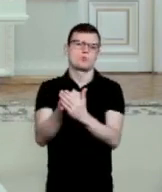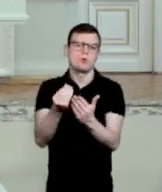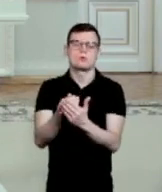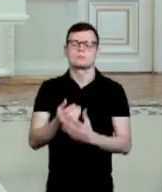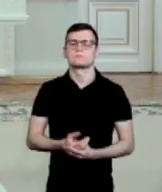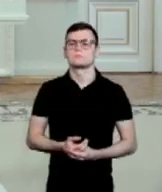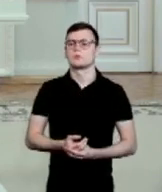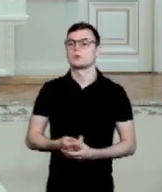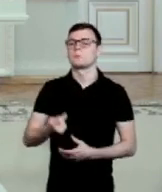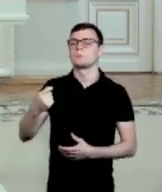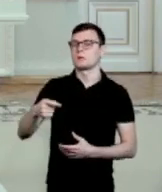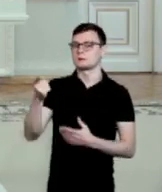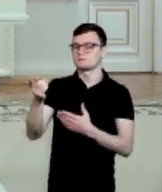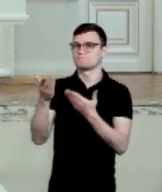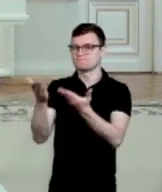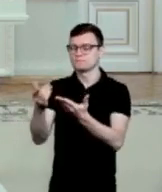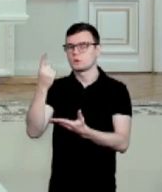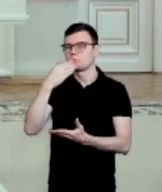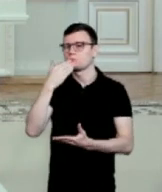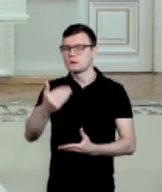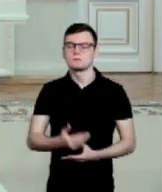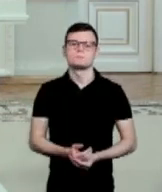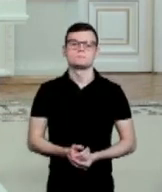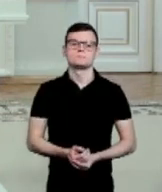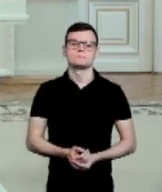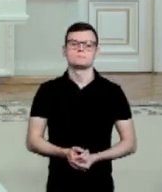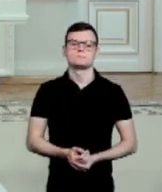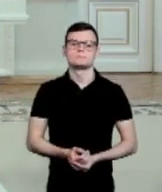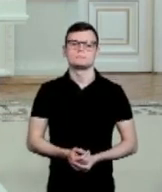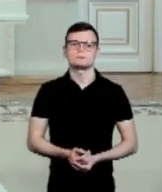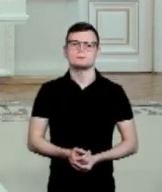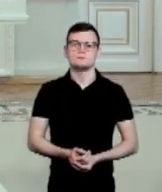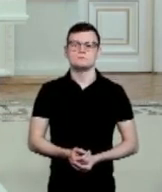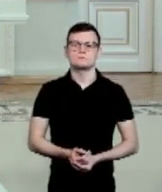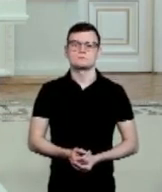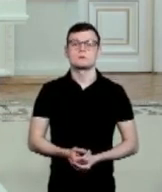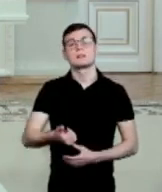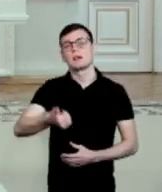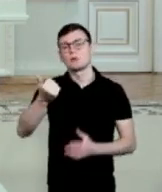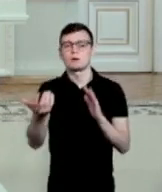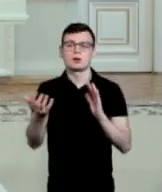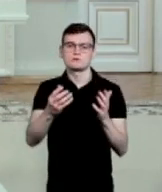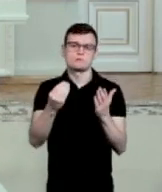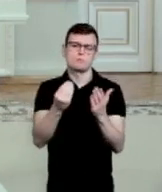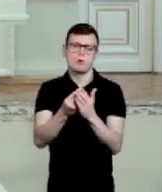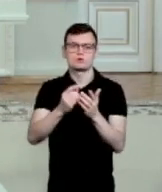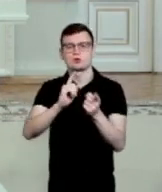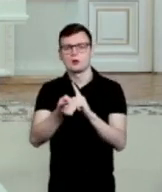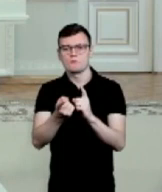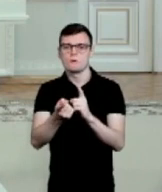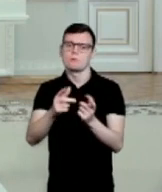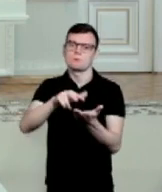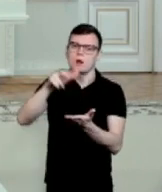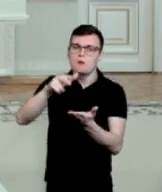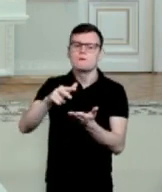Prezidente, jums klausimas. Kaip manote, ar geriau priimti kažkokią mokesčių reformą ir gauti europinius pinigus,